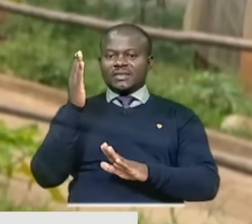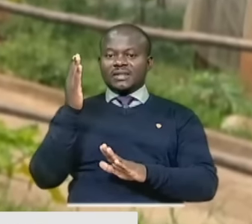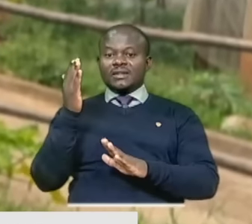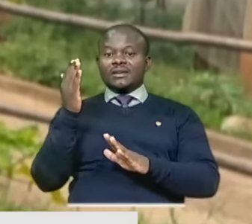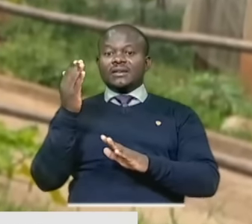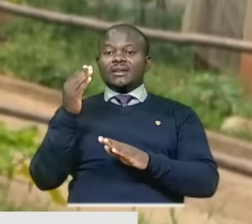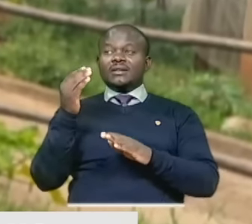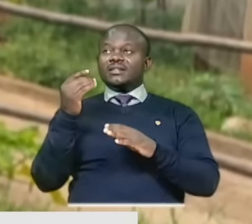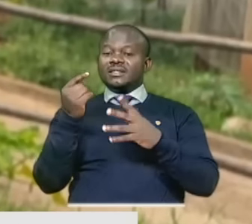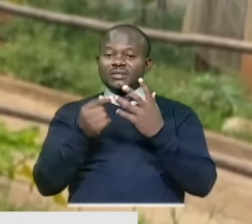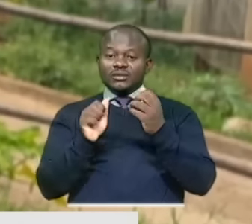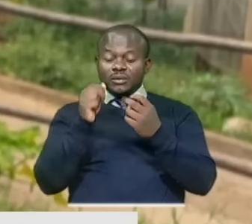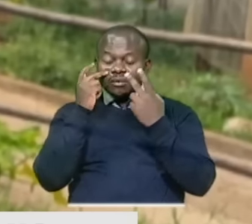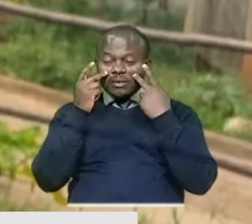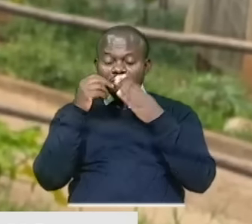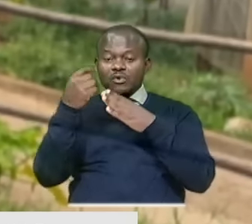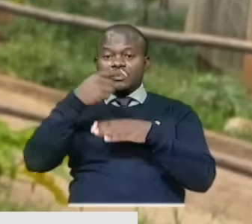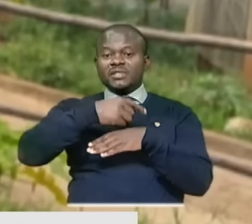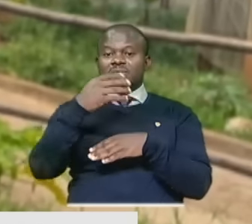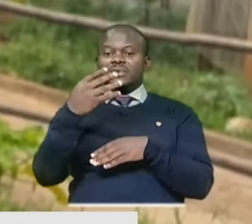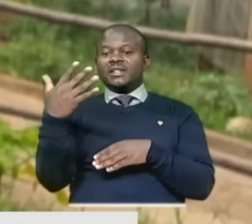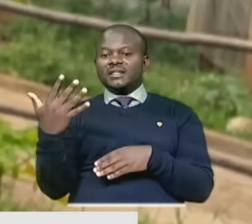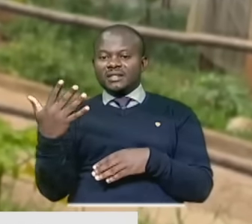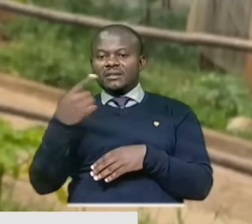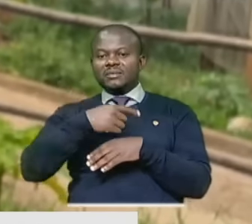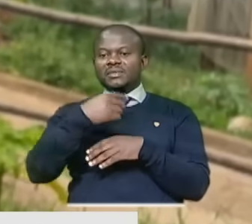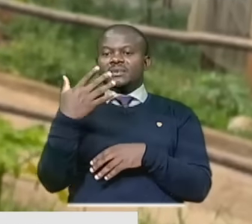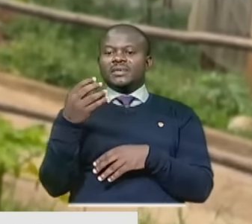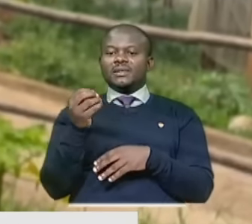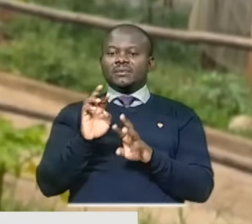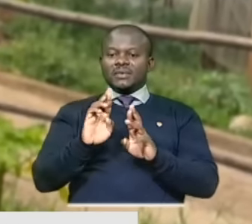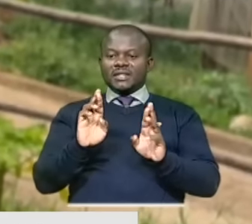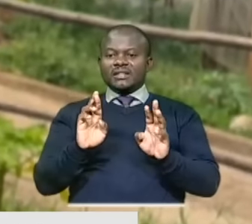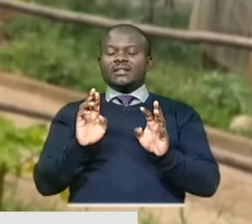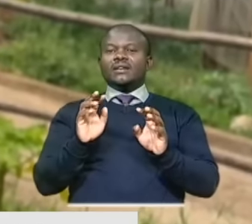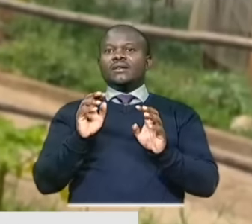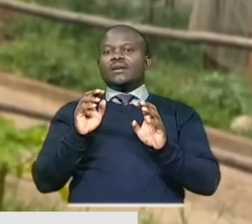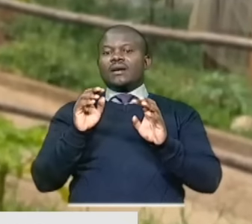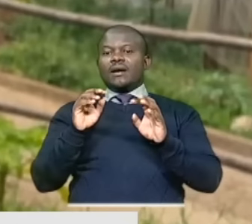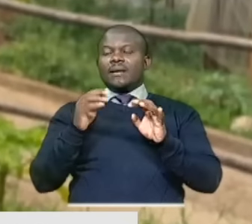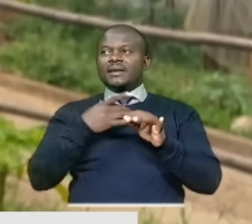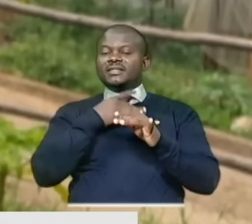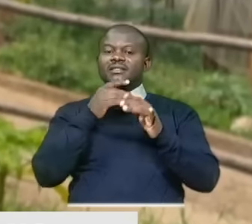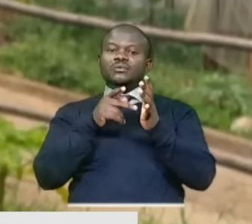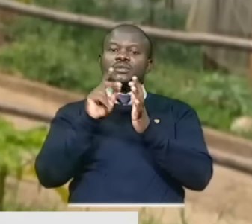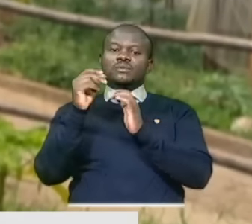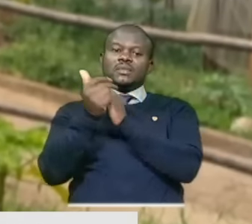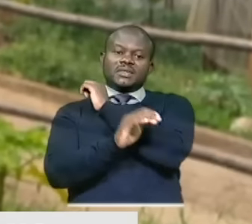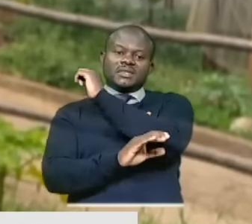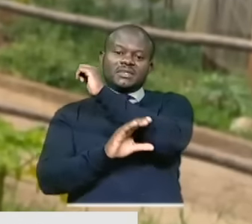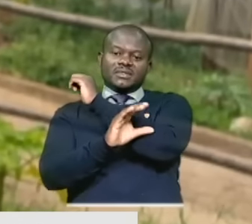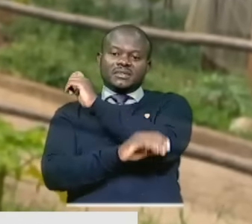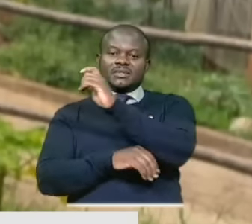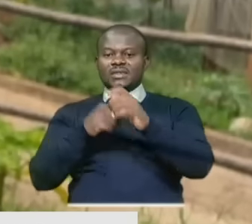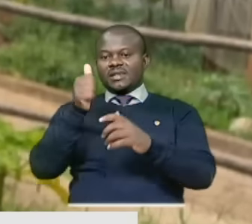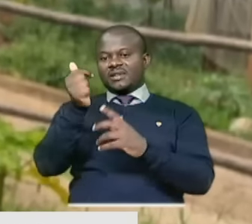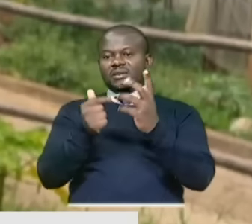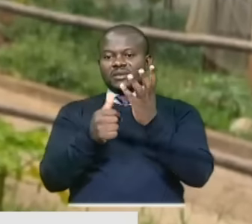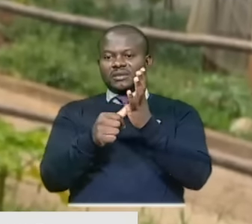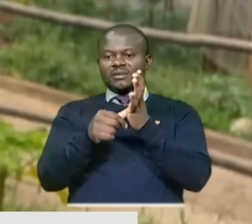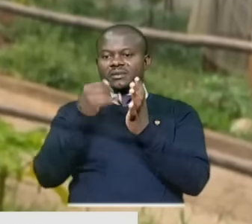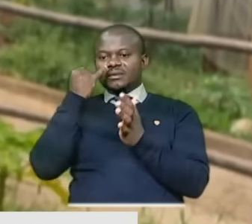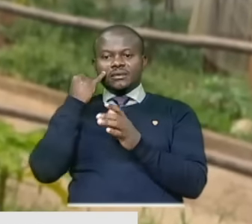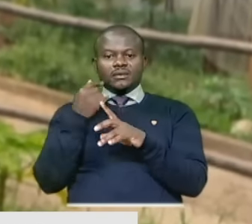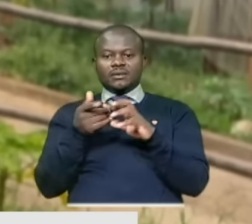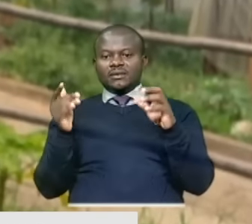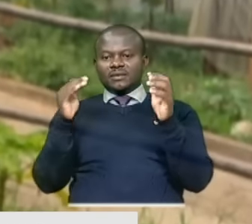minsi 45-50, kugira ngo mwitegure abashyitsi umwaka wose mugitumize mu mahanga, icyo ni ikibazo kiba gikomeye